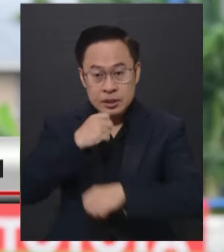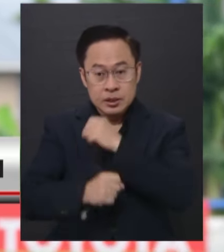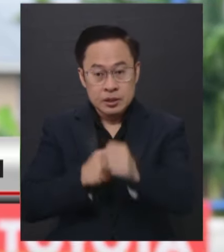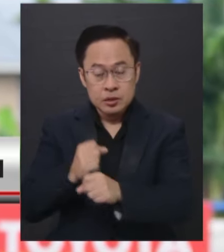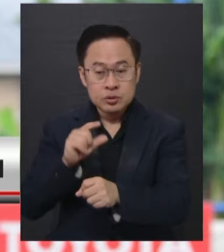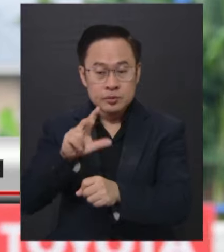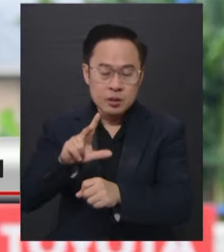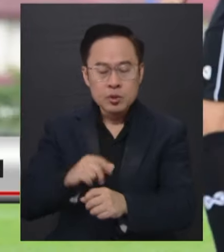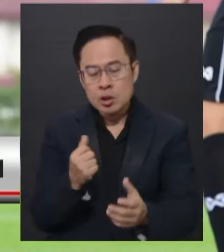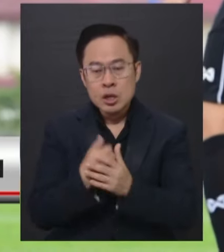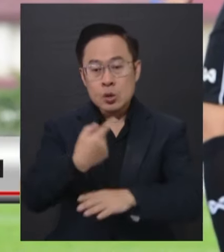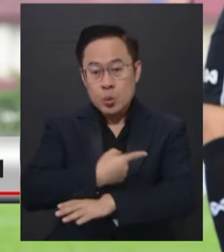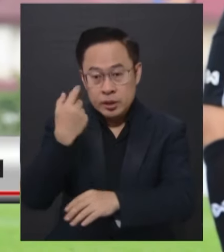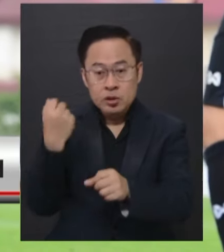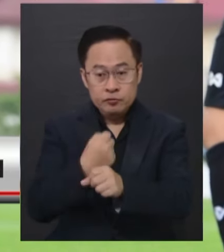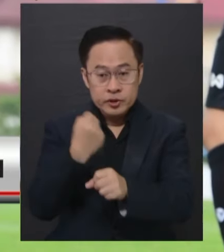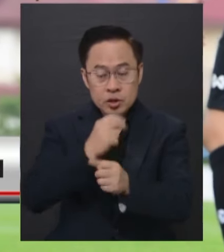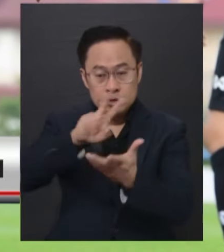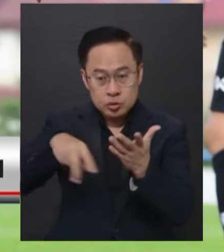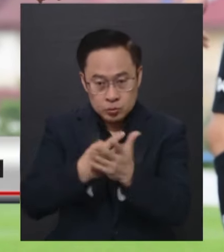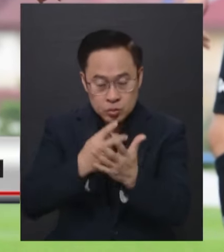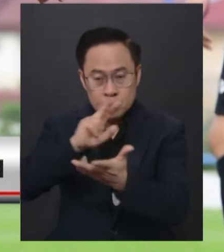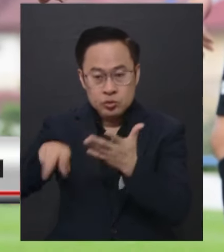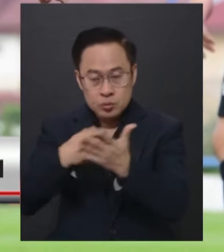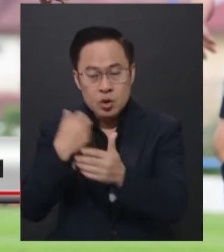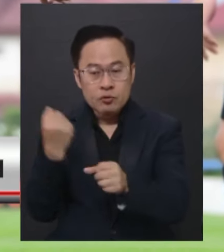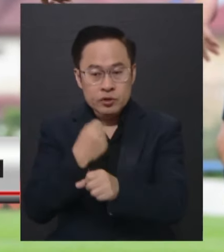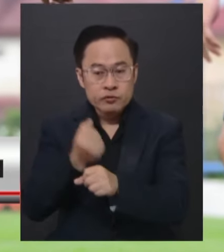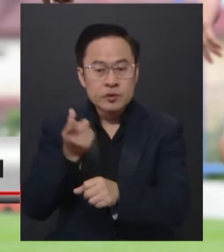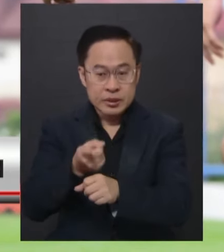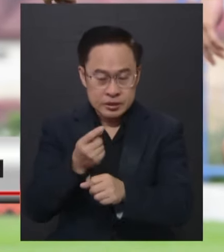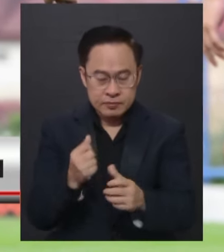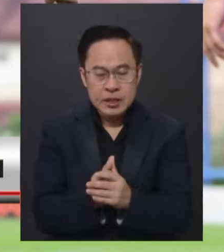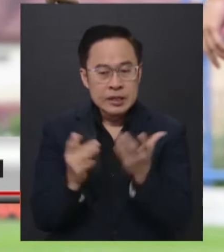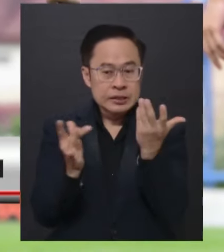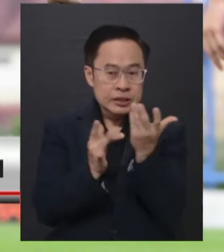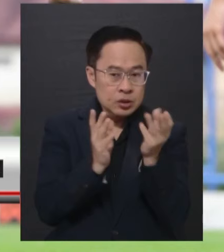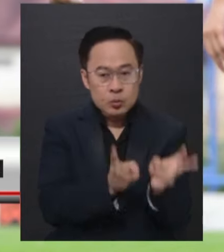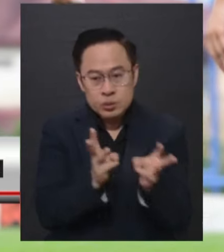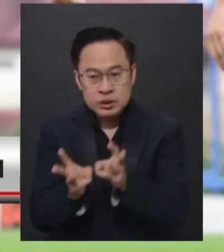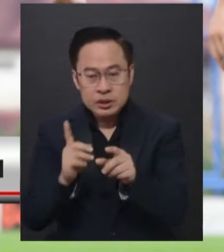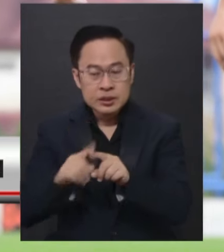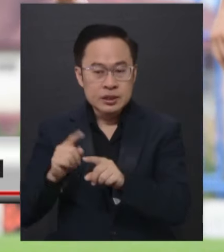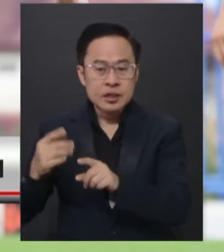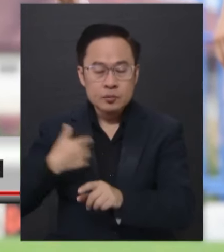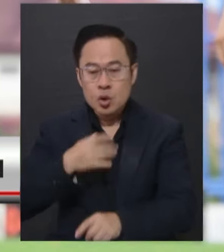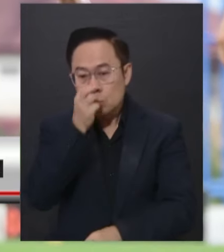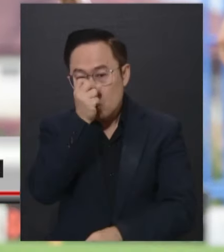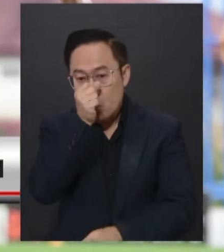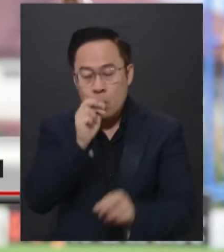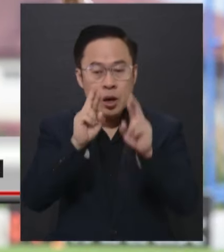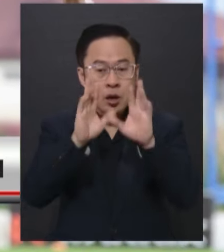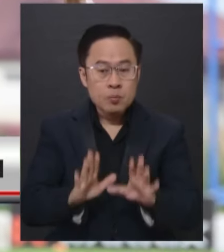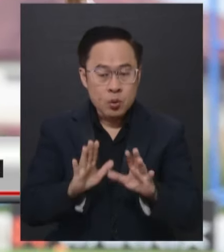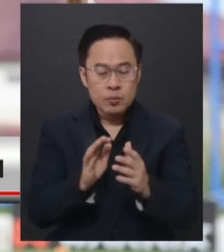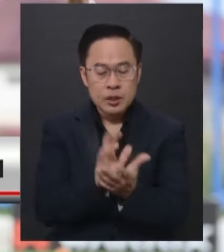งครับโดยเน้นไปที่แทคติกการซ้อมรูปแบบการซ้อมแบบหาวิธีการเล่นของตัวเองนะครับแล้วก็ทดลองระบบเล่น